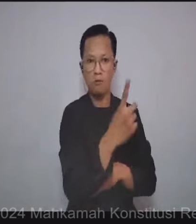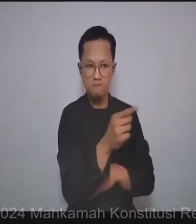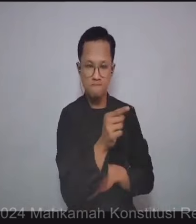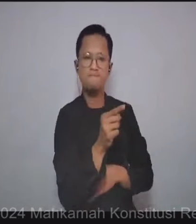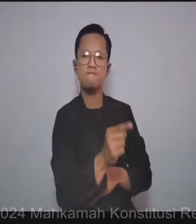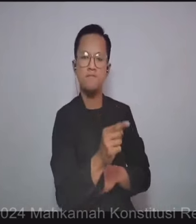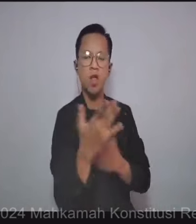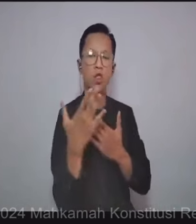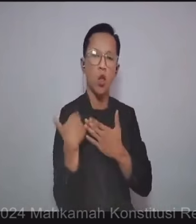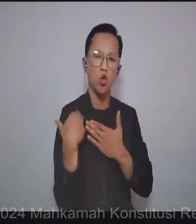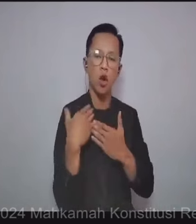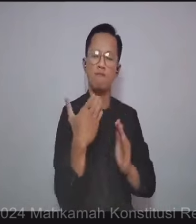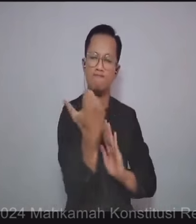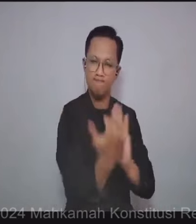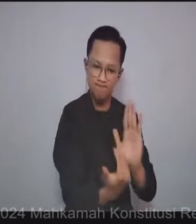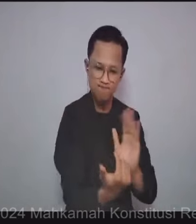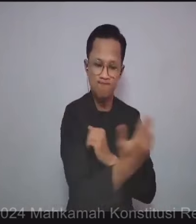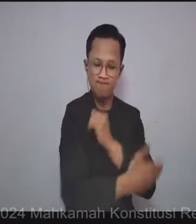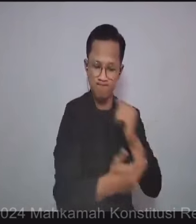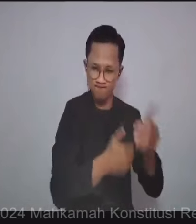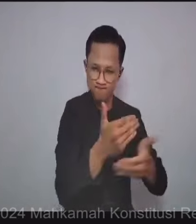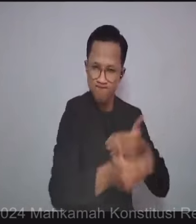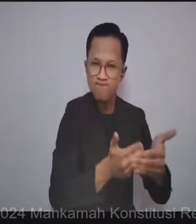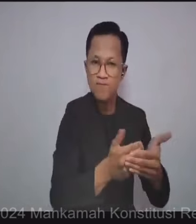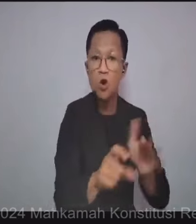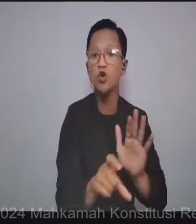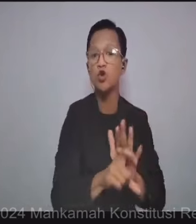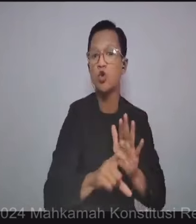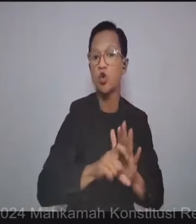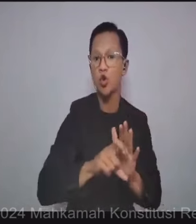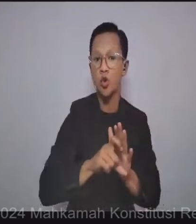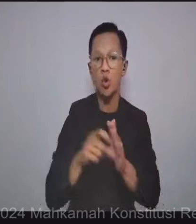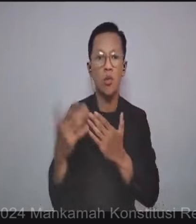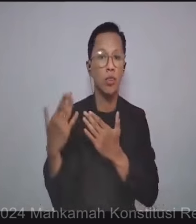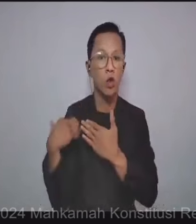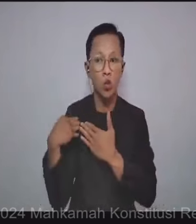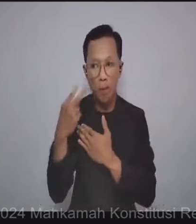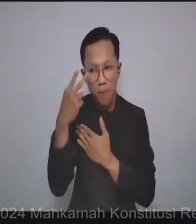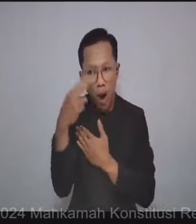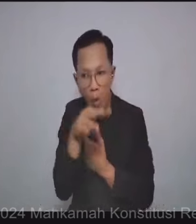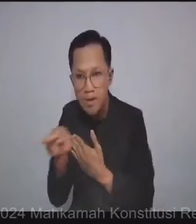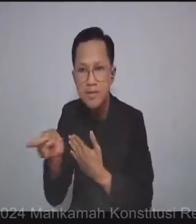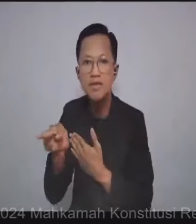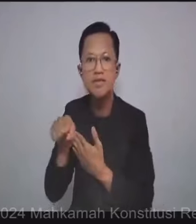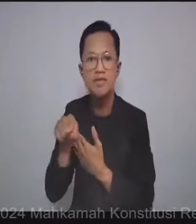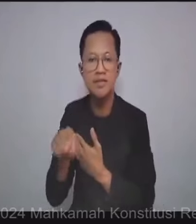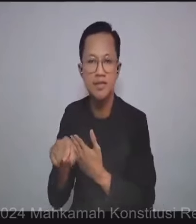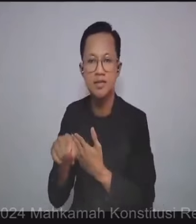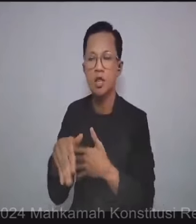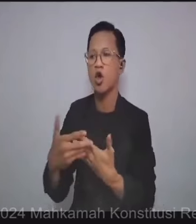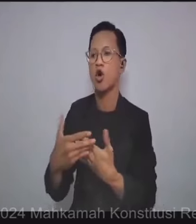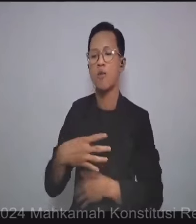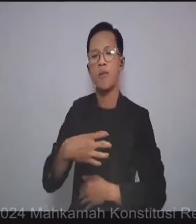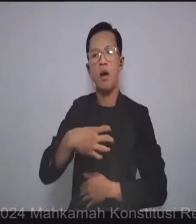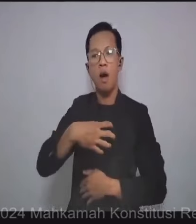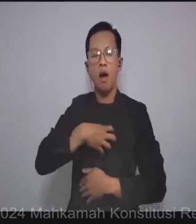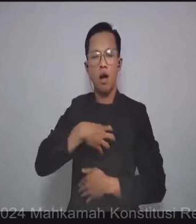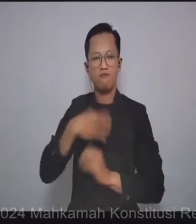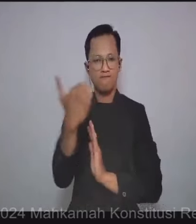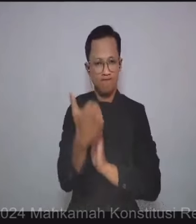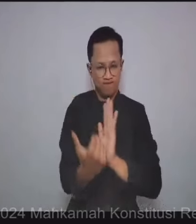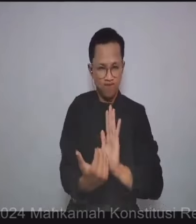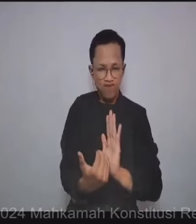fungsi konstitusionalnya seperti fungsi pengawasan dan menggunakan hak-hak konstitusional yang melekat pada jabatannya